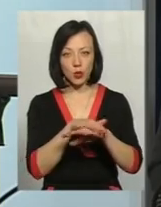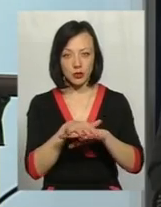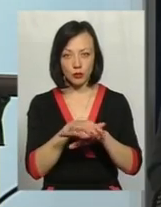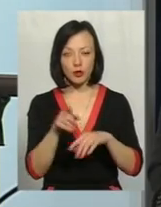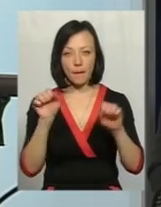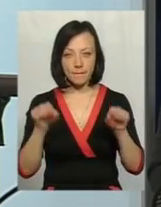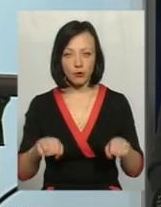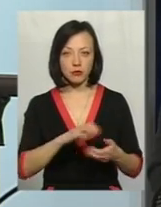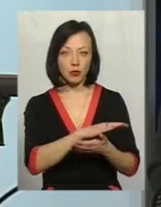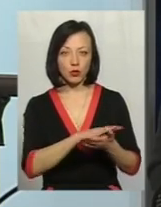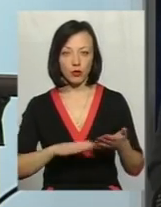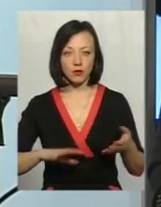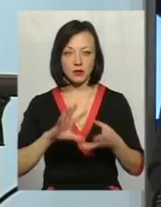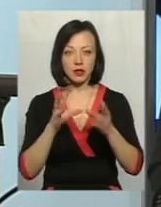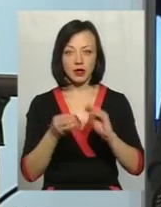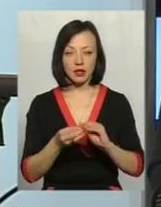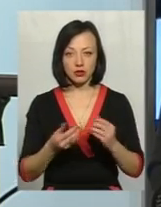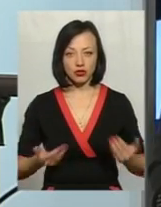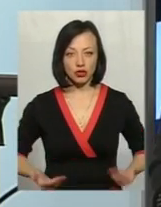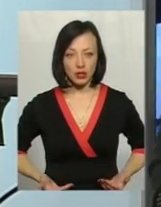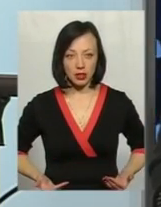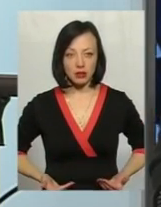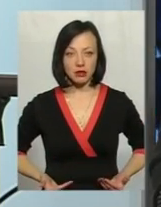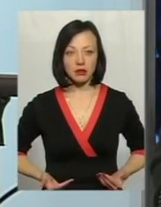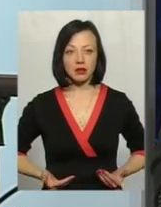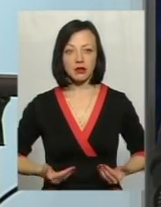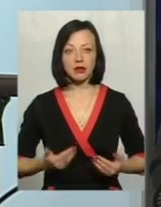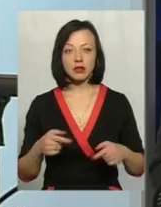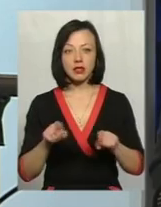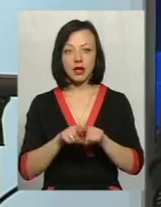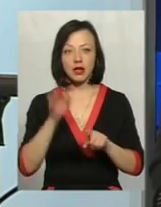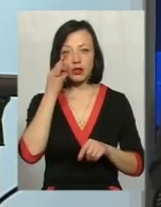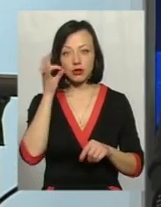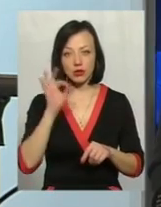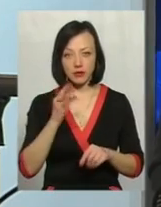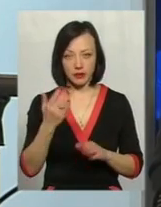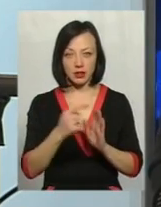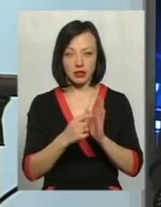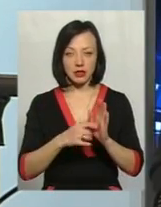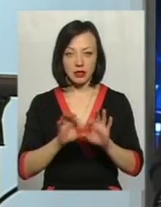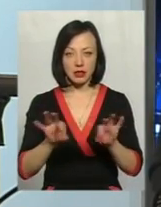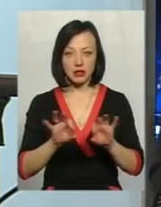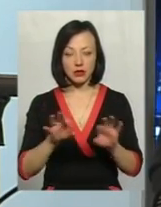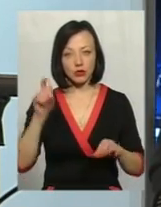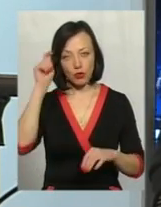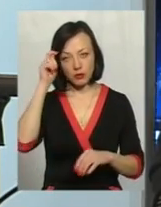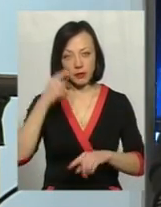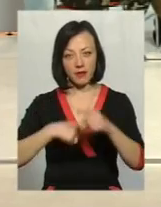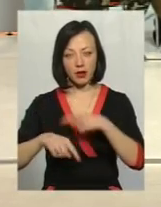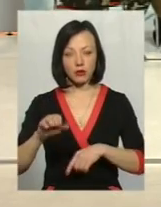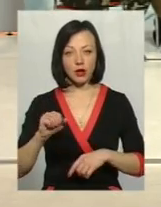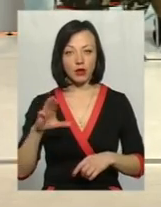ти можеш продовжувати взагалі далі жити. От такий досвід ви ділитесь з хлопцями, які